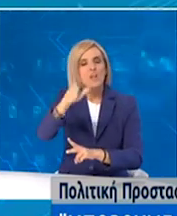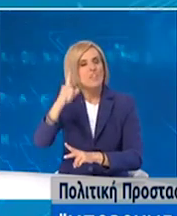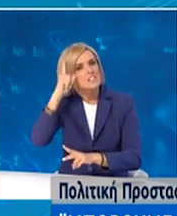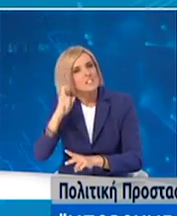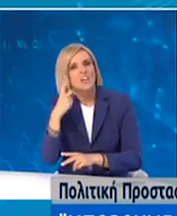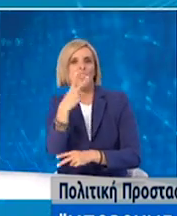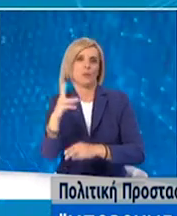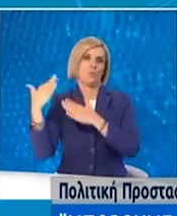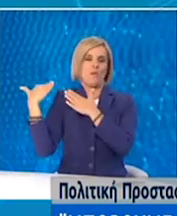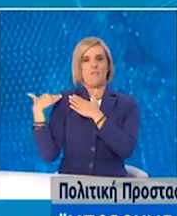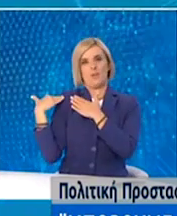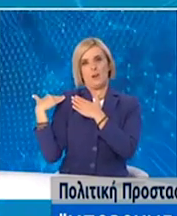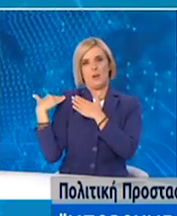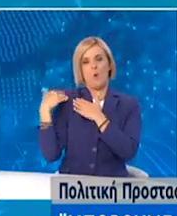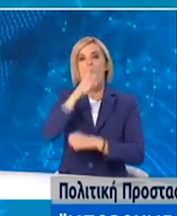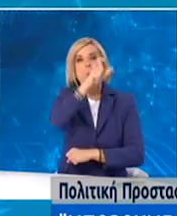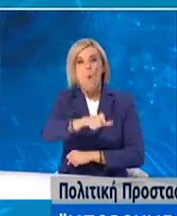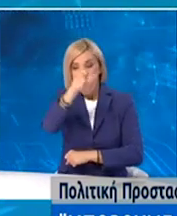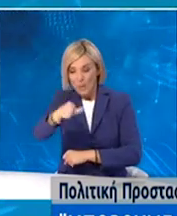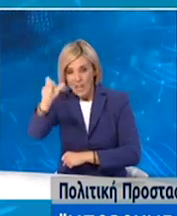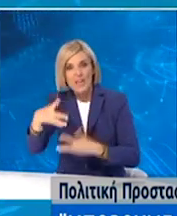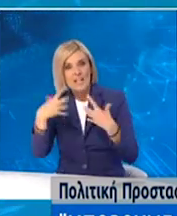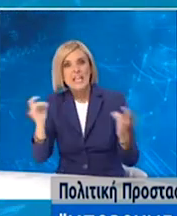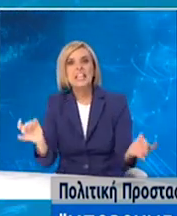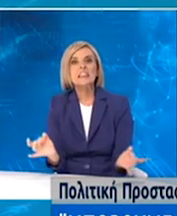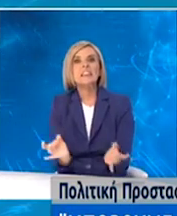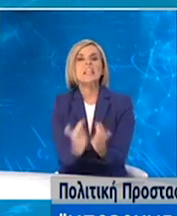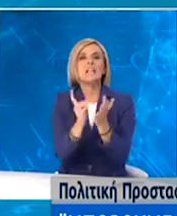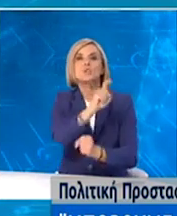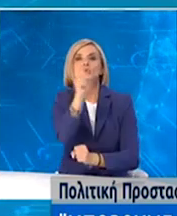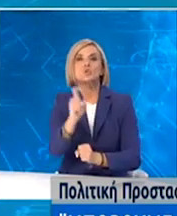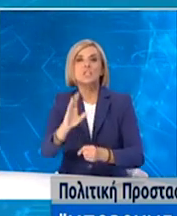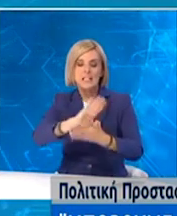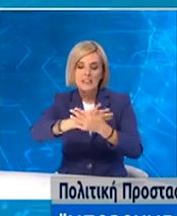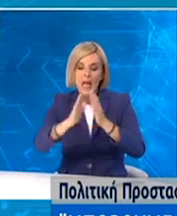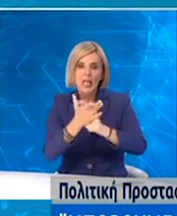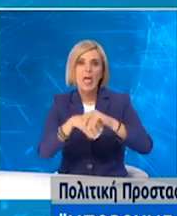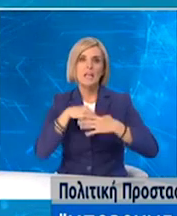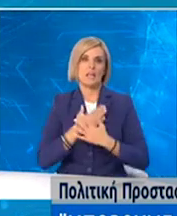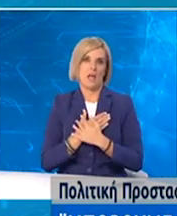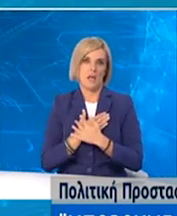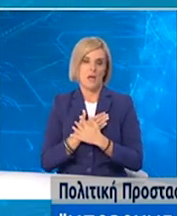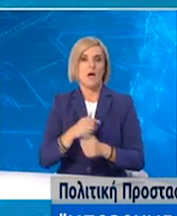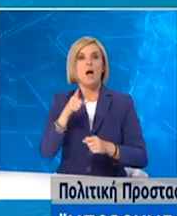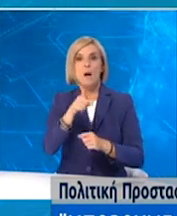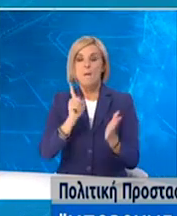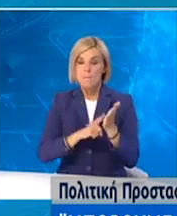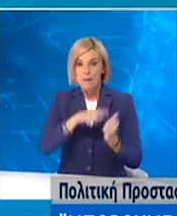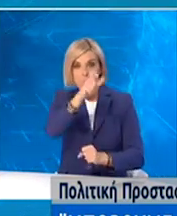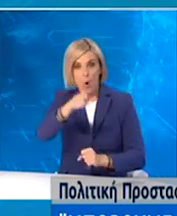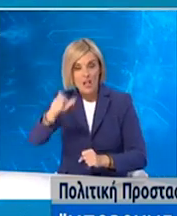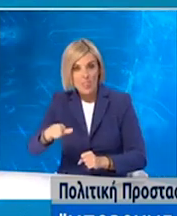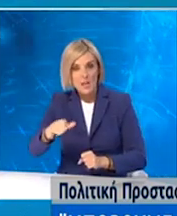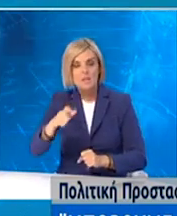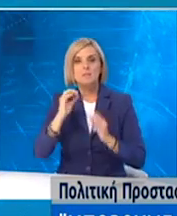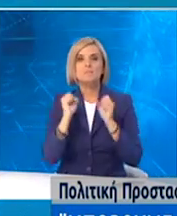εμάς κρατάει την τύχη του στα χέρια του. Αν ο καθένας από εμάς κάνει αυτό που πρέπει με νυφαλιότητα, με ψυχραιμία, με σοβαρότητα